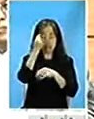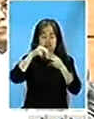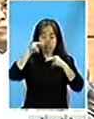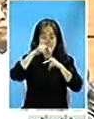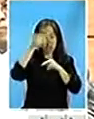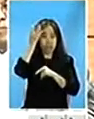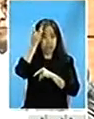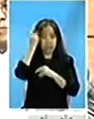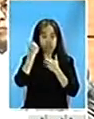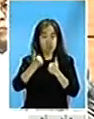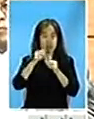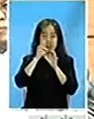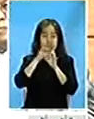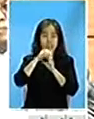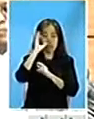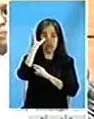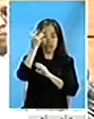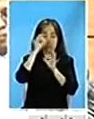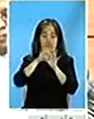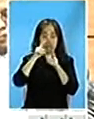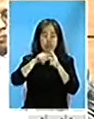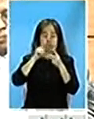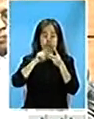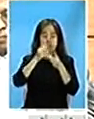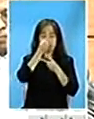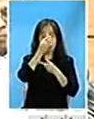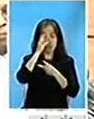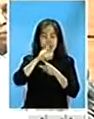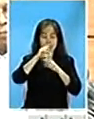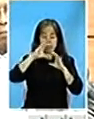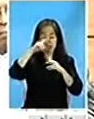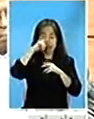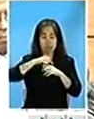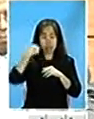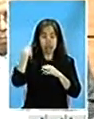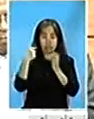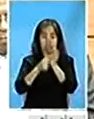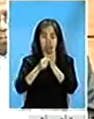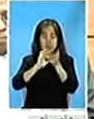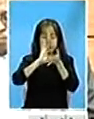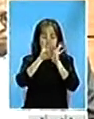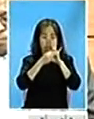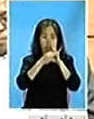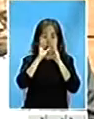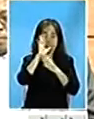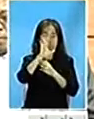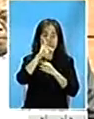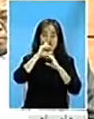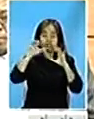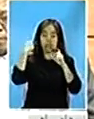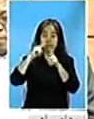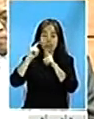ในตลาดโลกรวมถึงอัตราดอกเบี้ยของรัฐบาลไทยเริ่มมีการปรับเข้าสู่สภาวะปกติภาระ